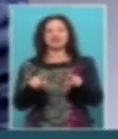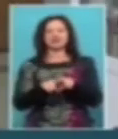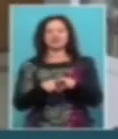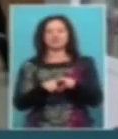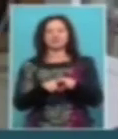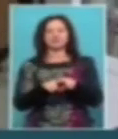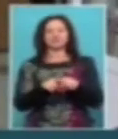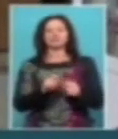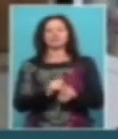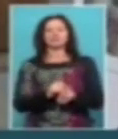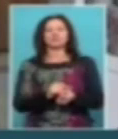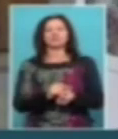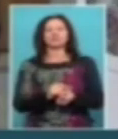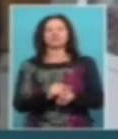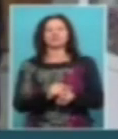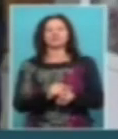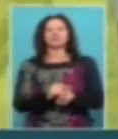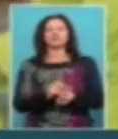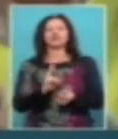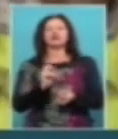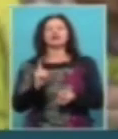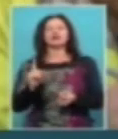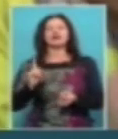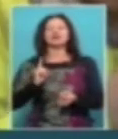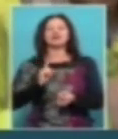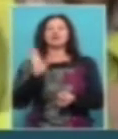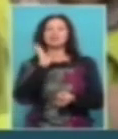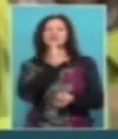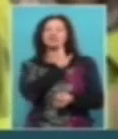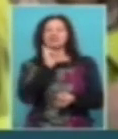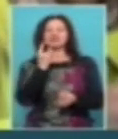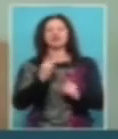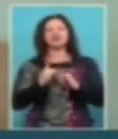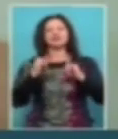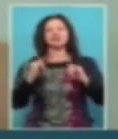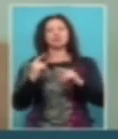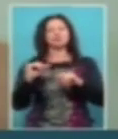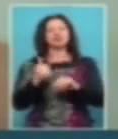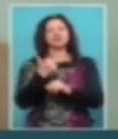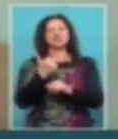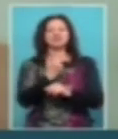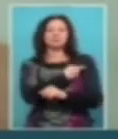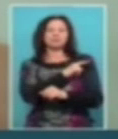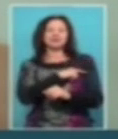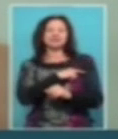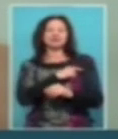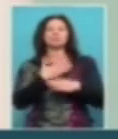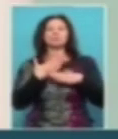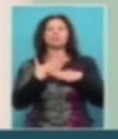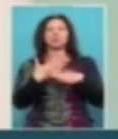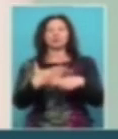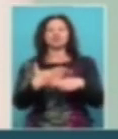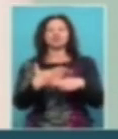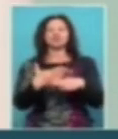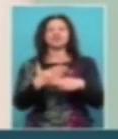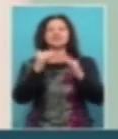төмендеді. Вячеслав Дудниктің айтуынша, эндоскопиялық операциялар көлемін арттыру жоспарда бар. Үздік әлемдік тәжірибелерді пайдалана отырып,